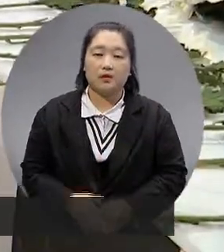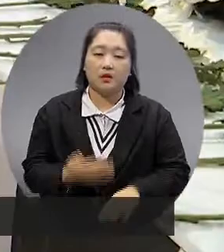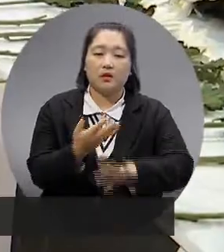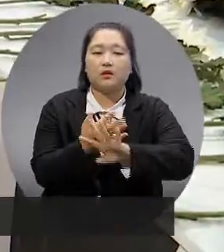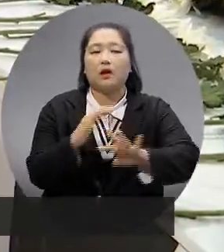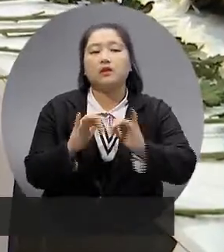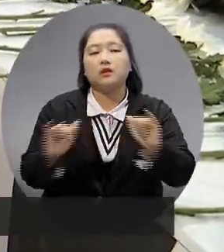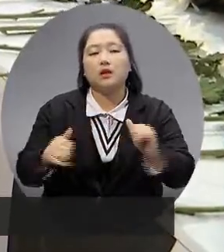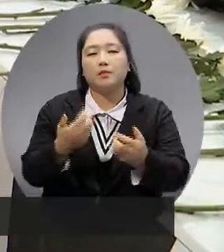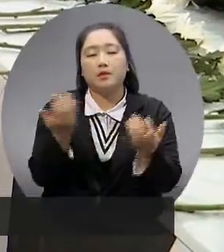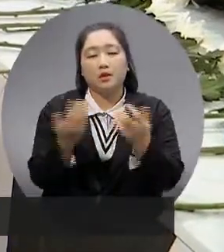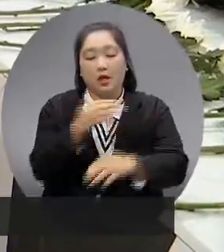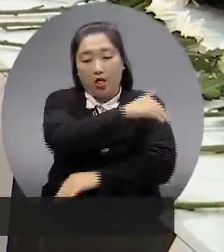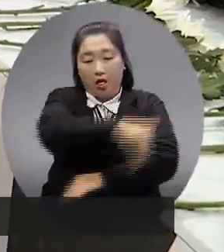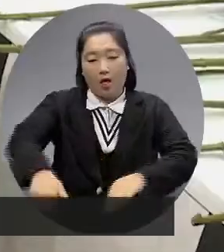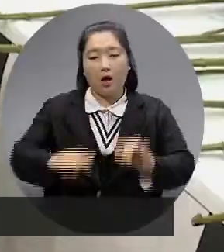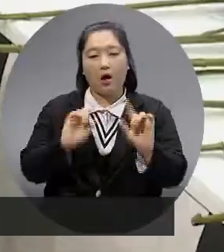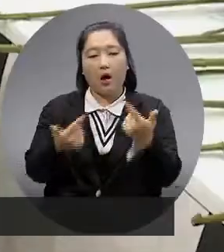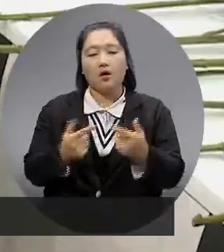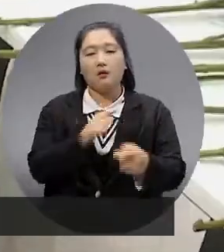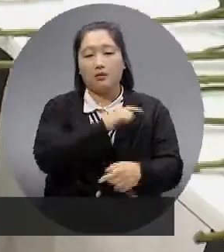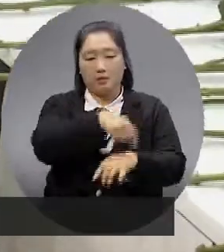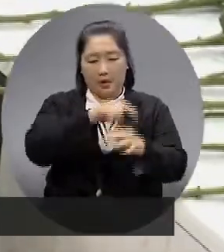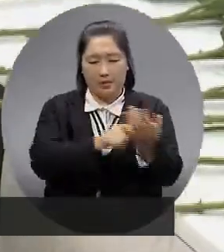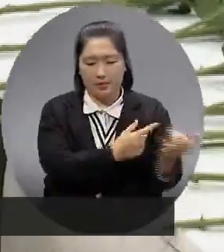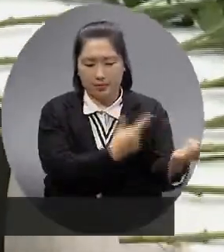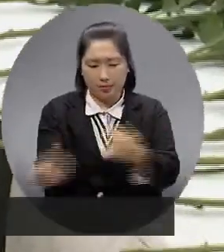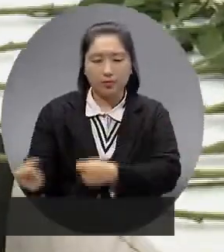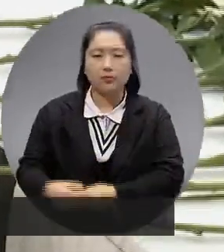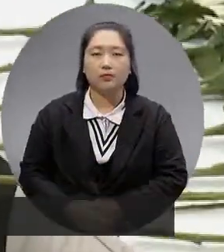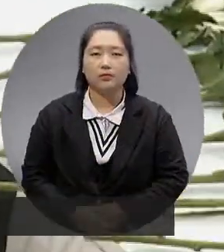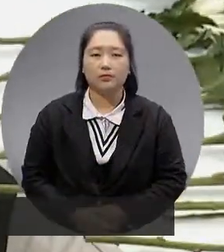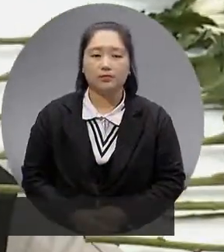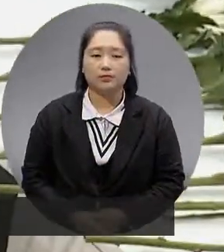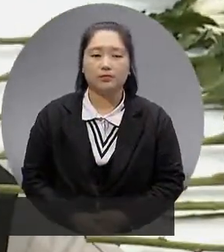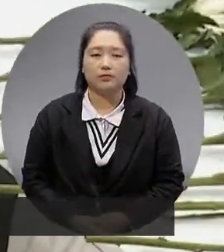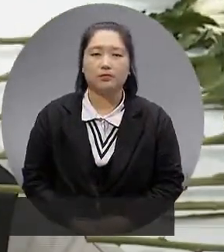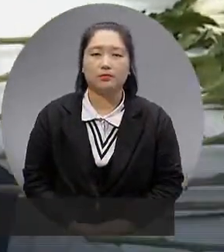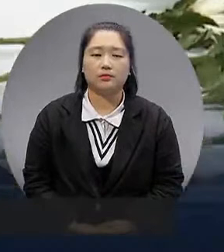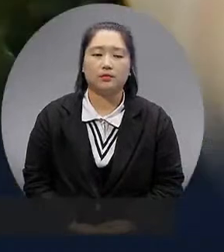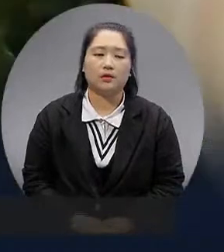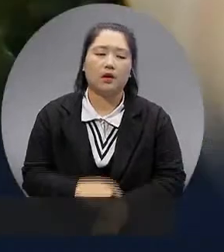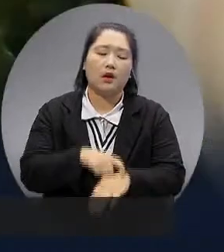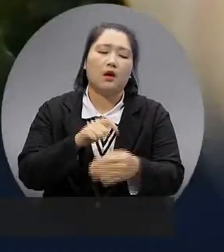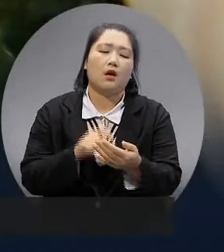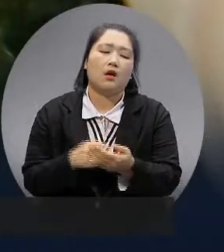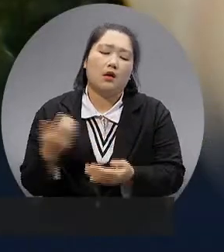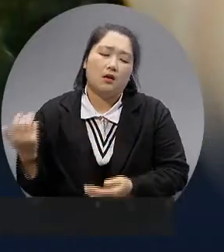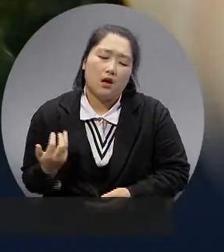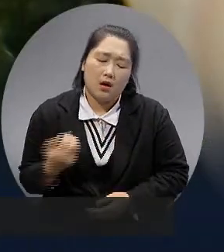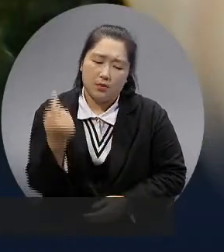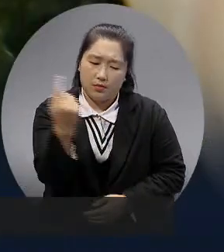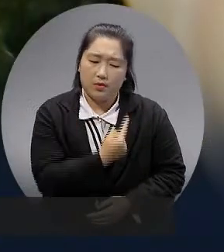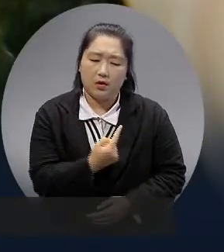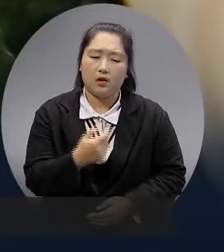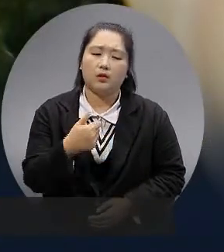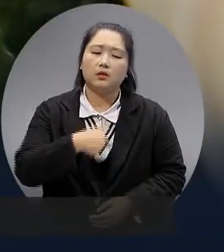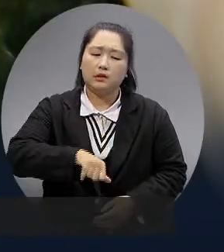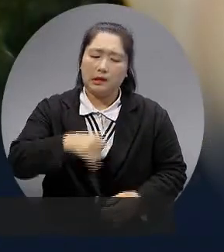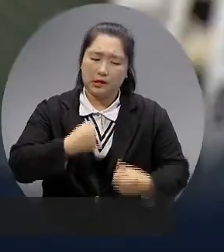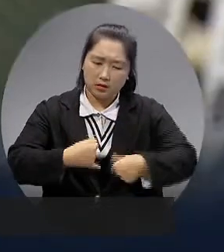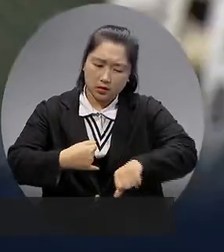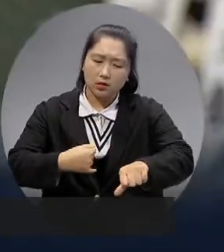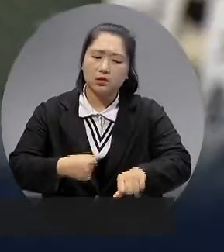일이 아니라는 조문객들 마음은 한결같았습니다. 너무 마음이 아파서, 왔어요.